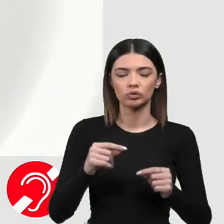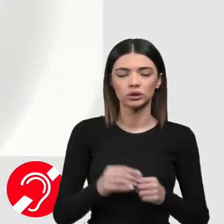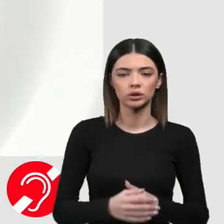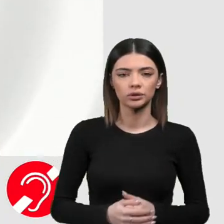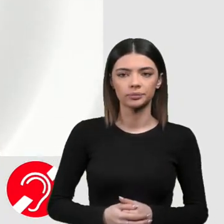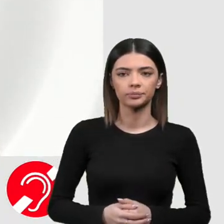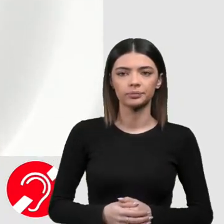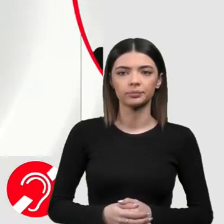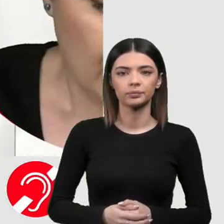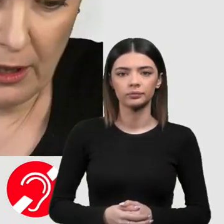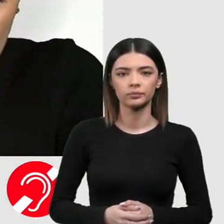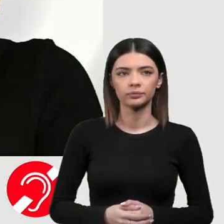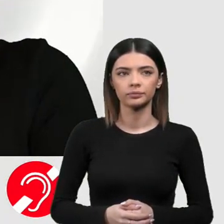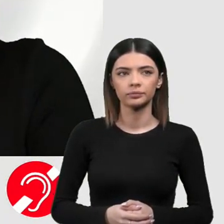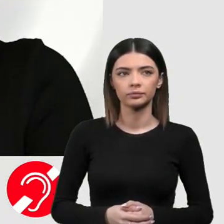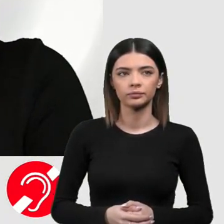News.